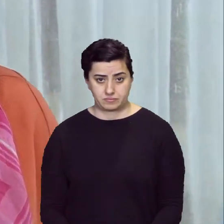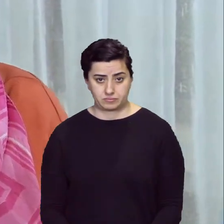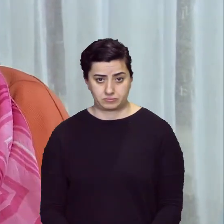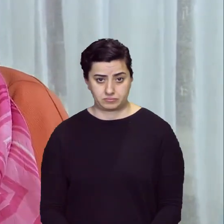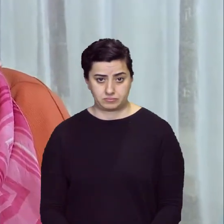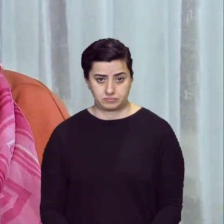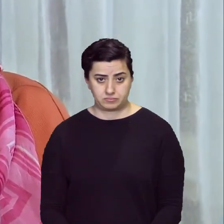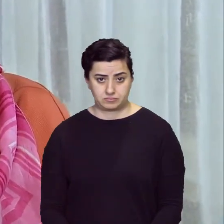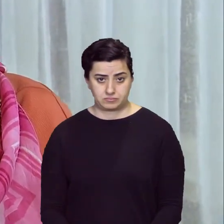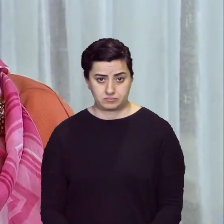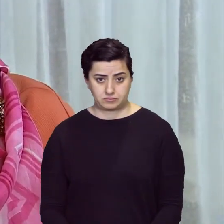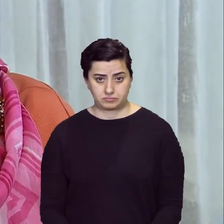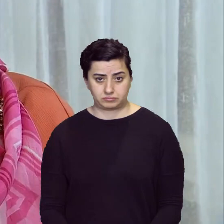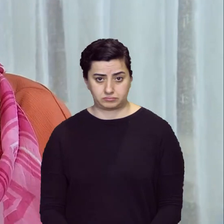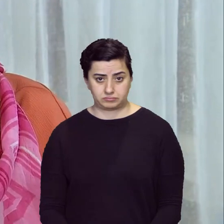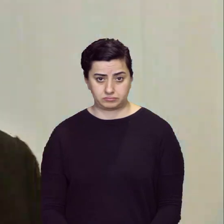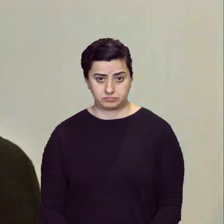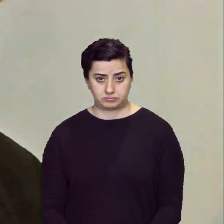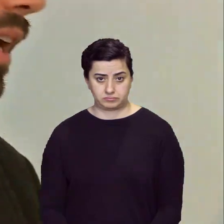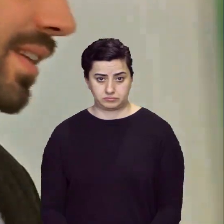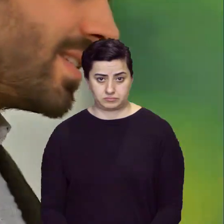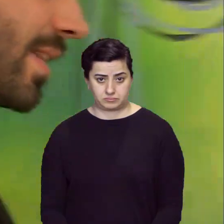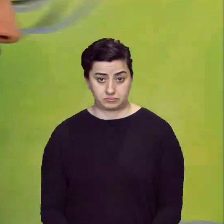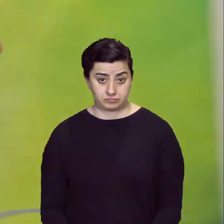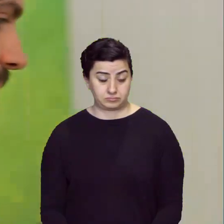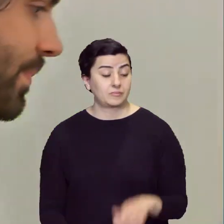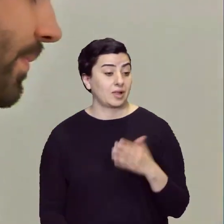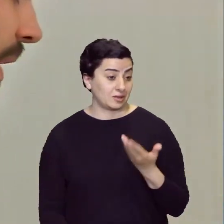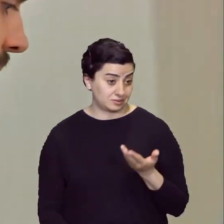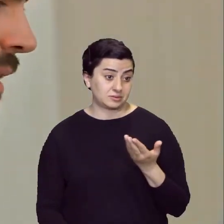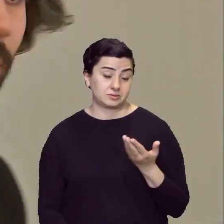Celiye süzüm süzüm surat dağıstı. Ayrıca